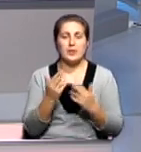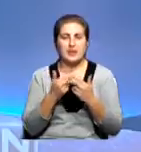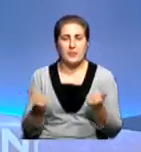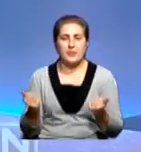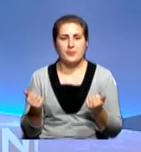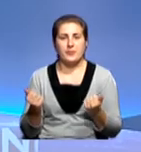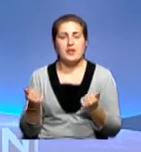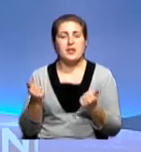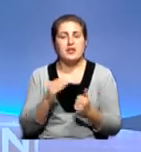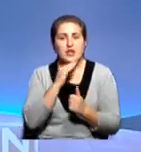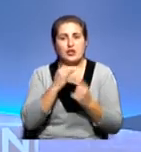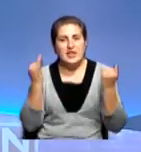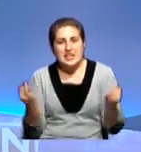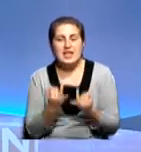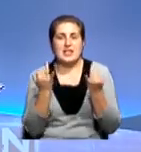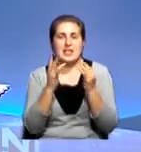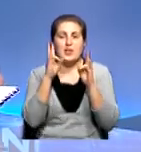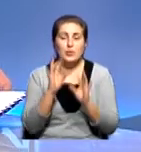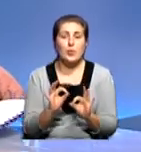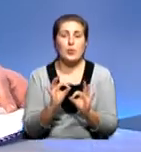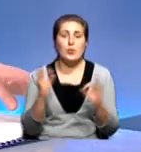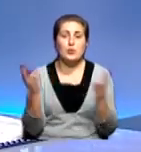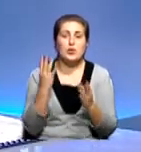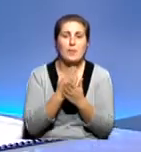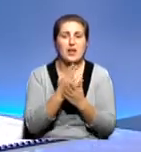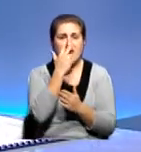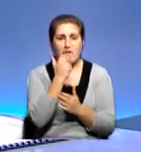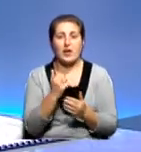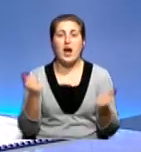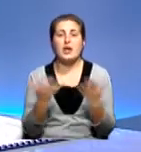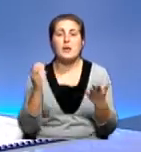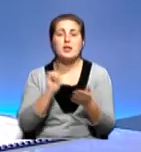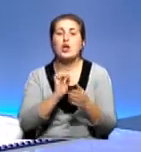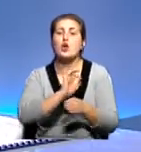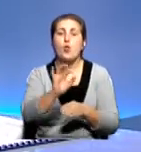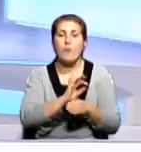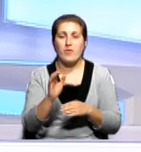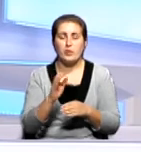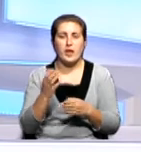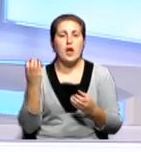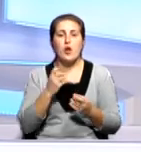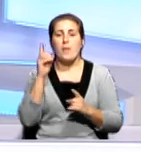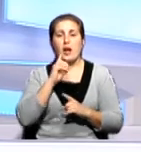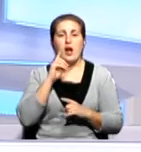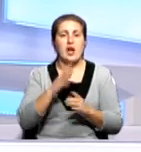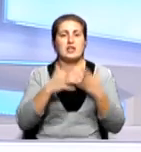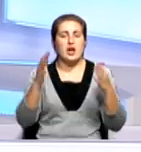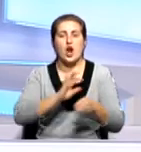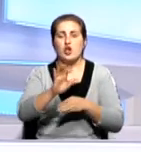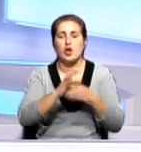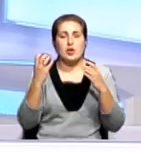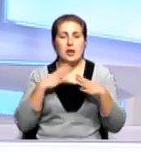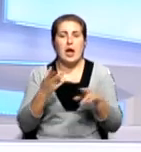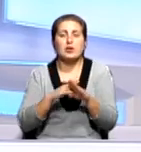достаточно интересно но тем не менее нужно иметь навыки а Каким тиражом выпустили пока тиража такого